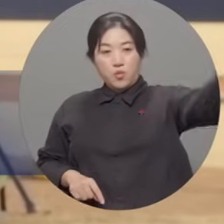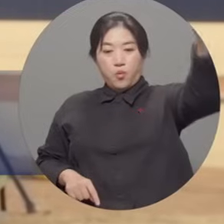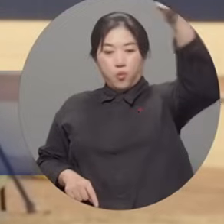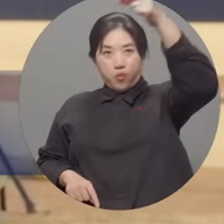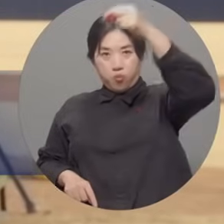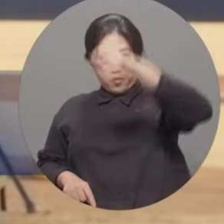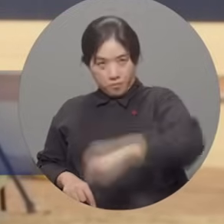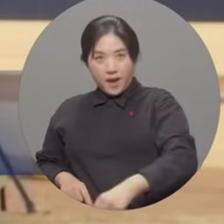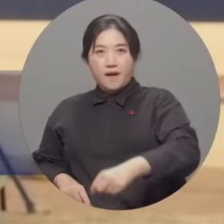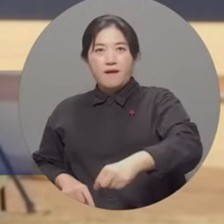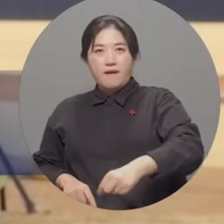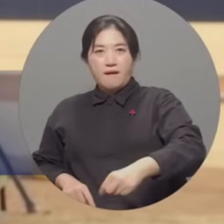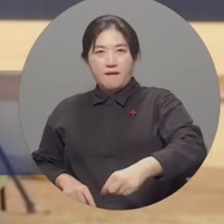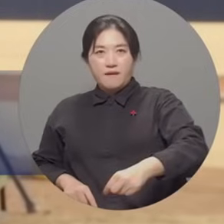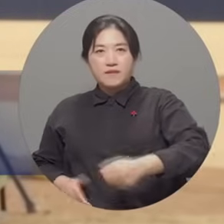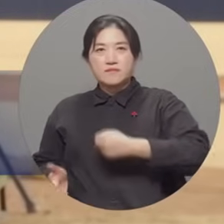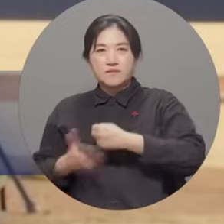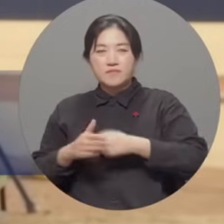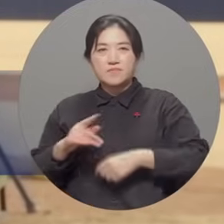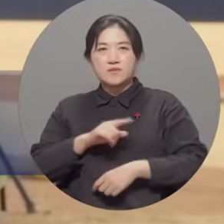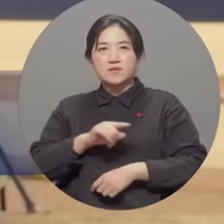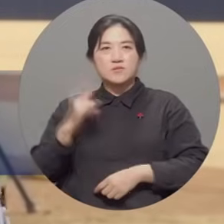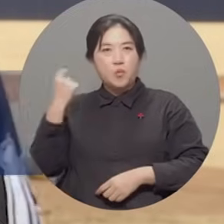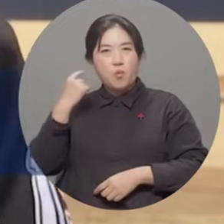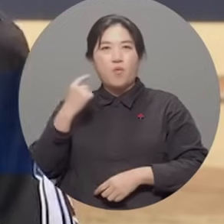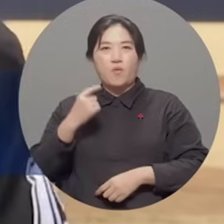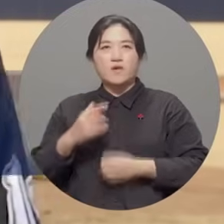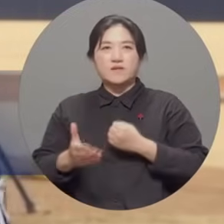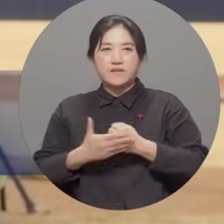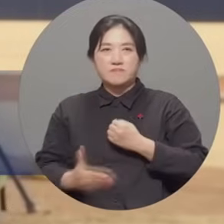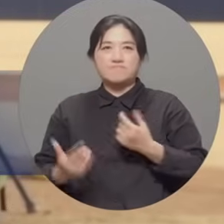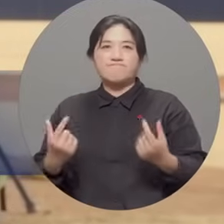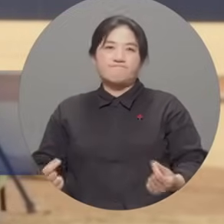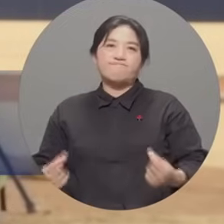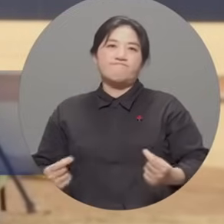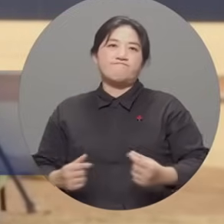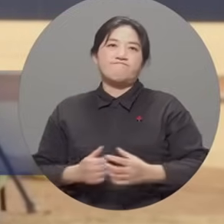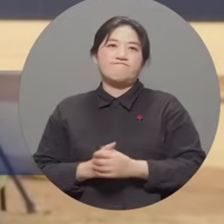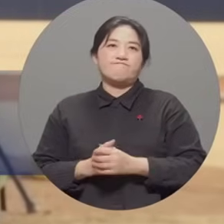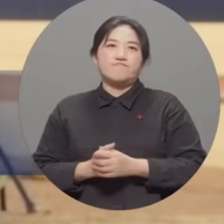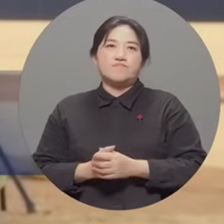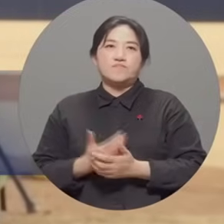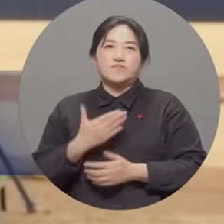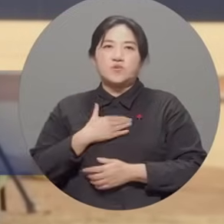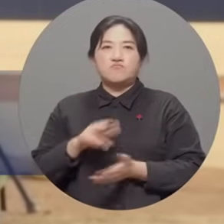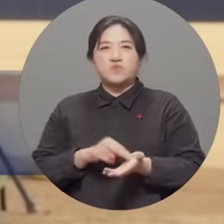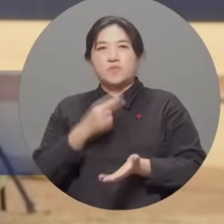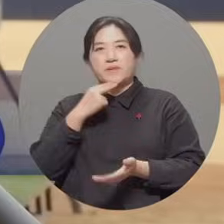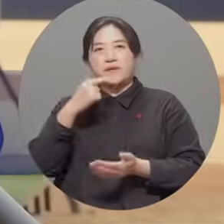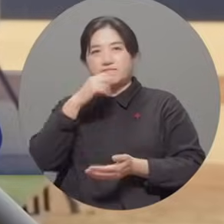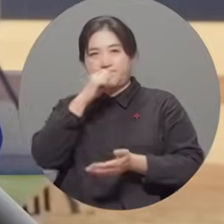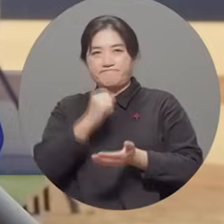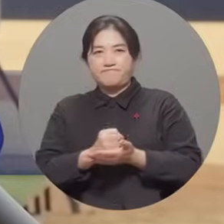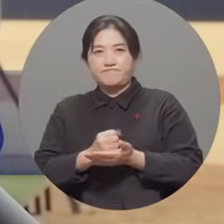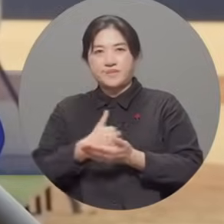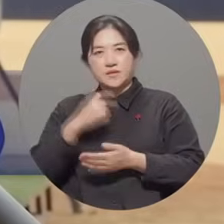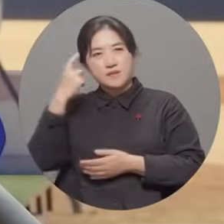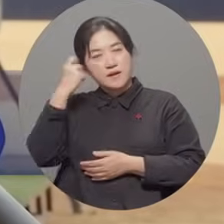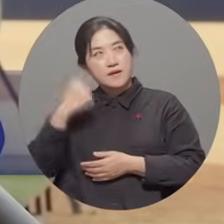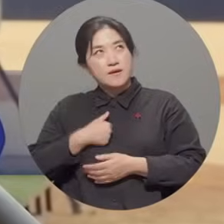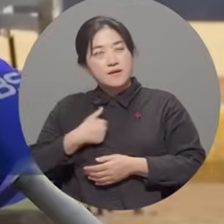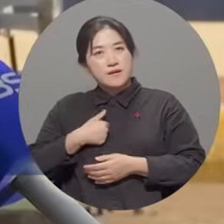통과해서 떨어져서 바운드가 되는 공이 이제 울리는 거기 때문에 저는 문제 없다고 생각합니다. 제